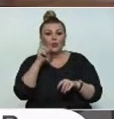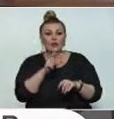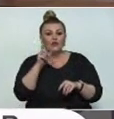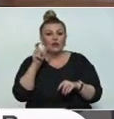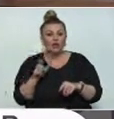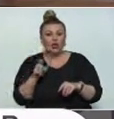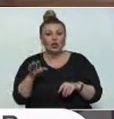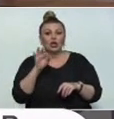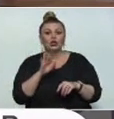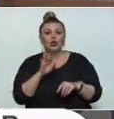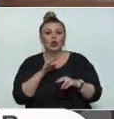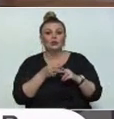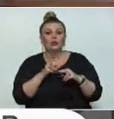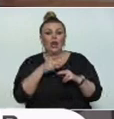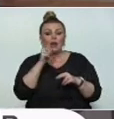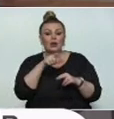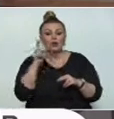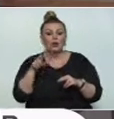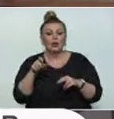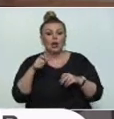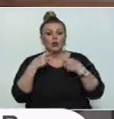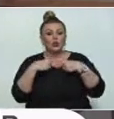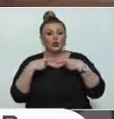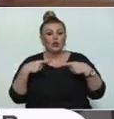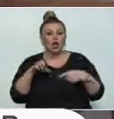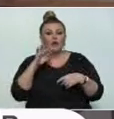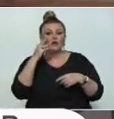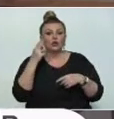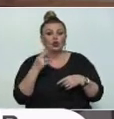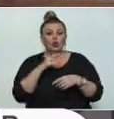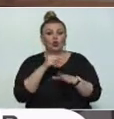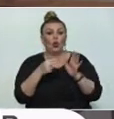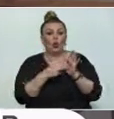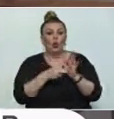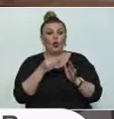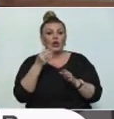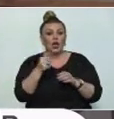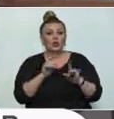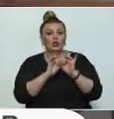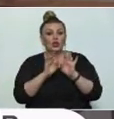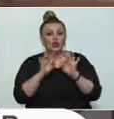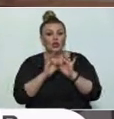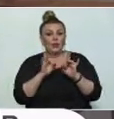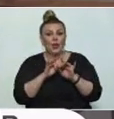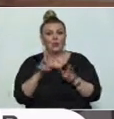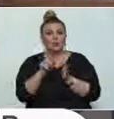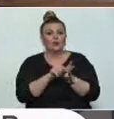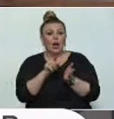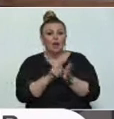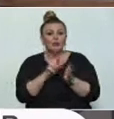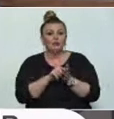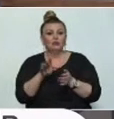94 min vətəndaşın hər birinə müxtəlif növ sosial ödənişlərin təyinatı deməkdir. Onların müavinat,